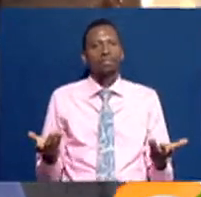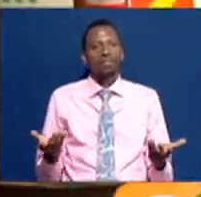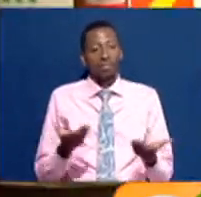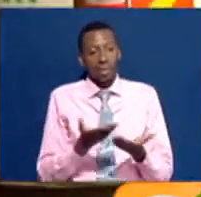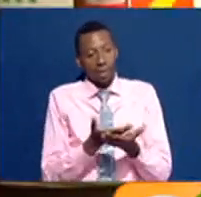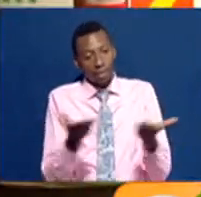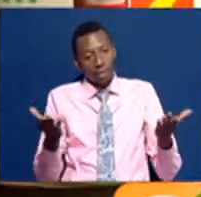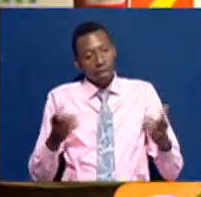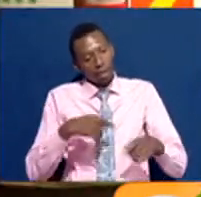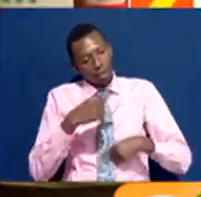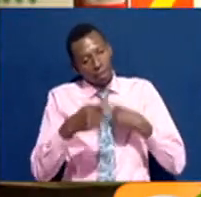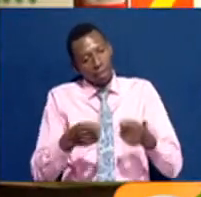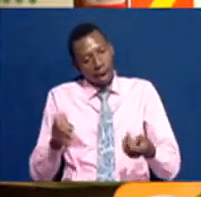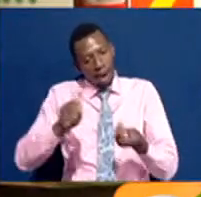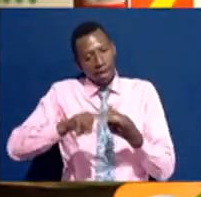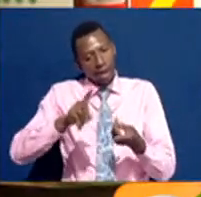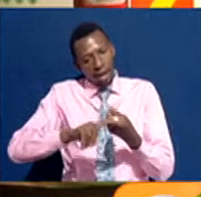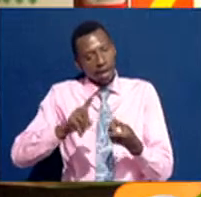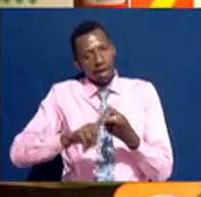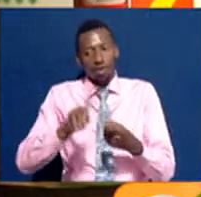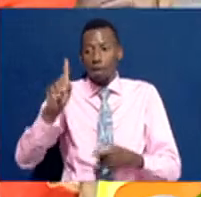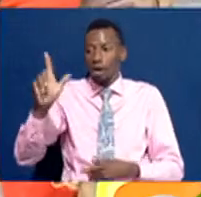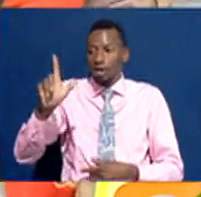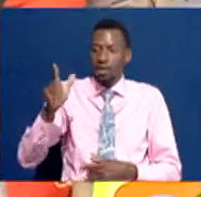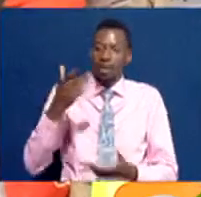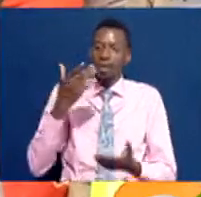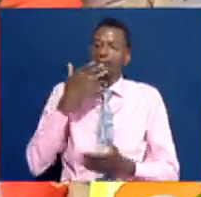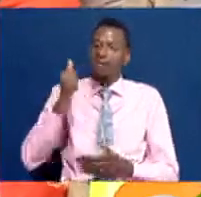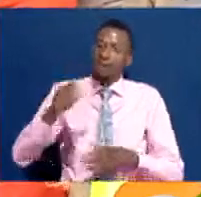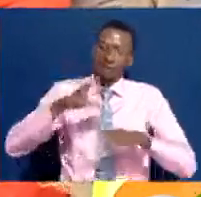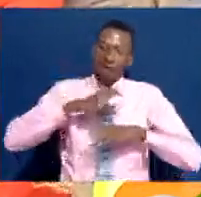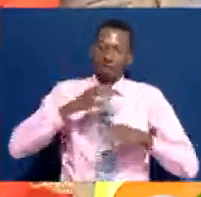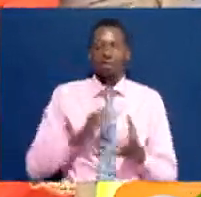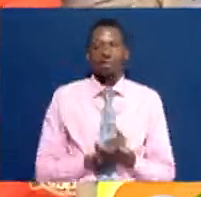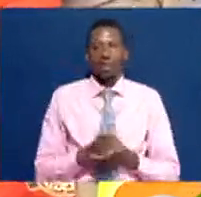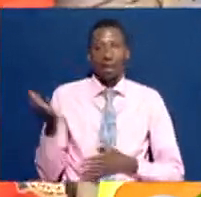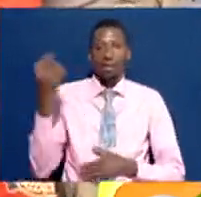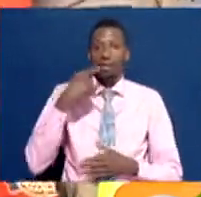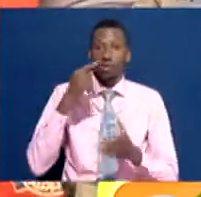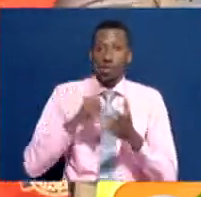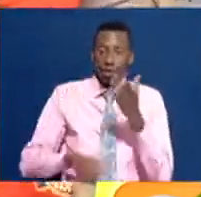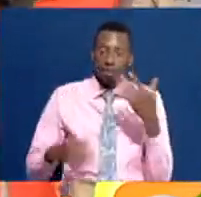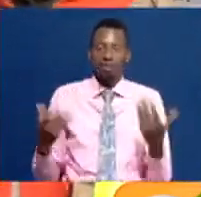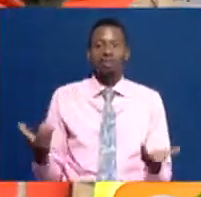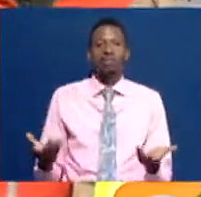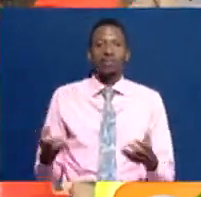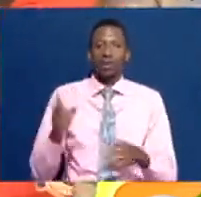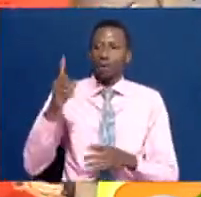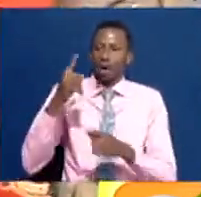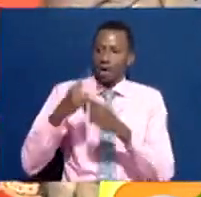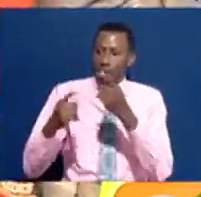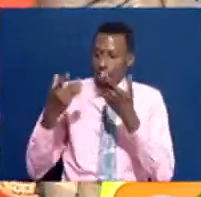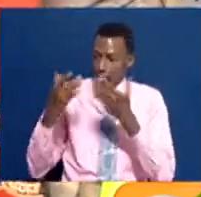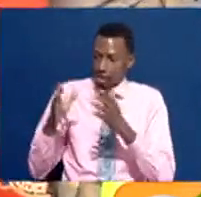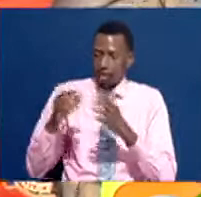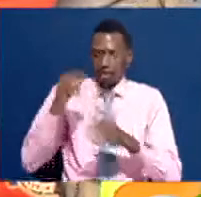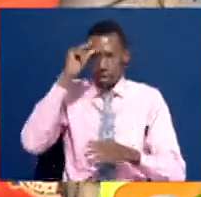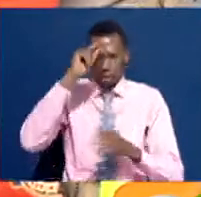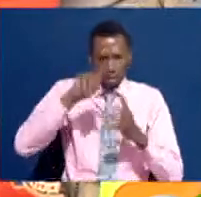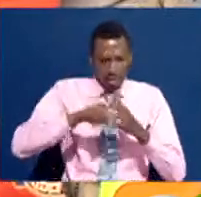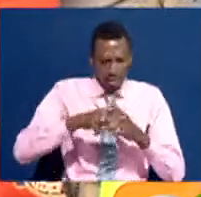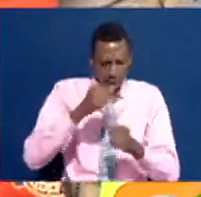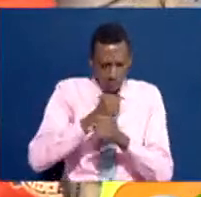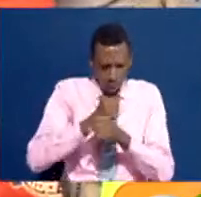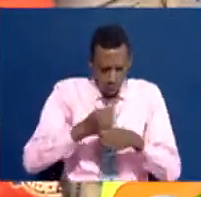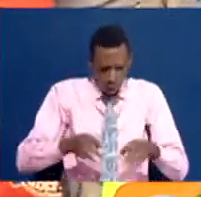waendelee kuongeza hata wafikize hata lita moja waongeza hata 500. Tulikuwa tunasema ati baada ya mwaka moja serikali itaanza kazi